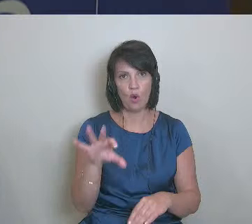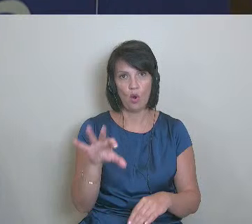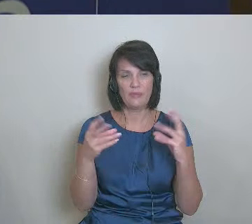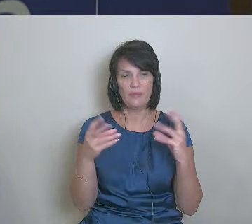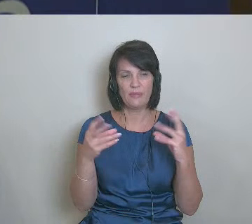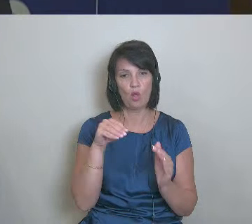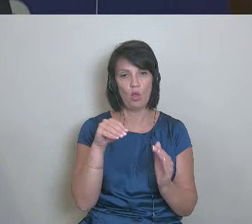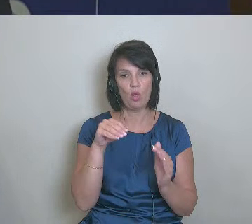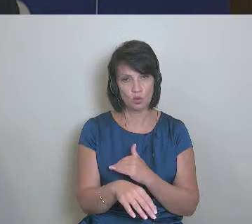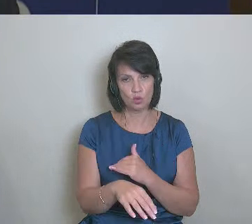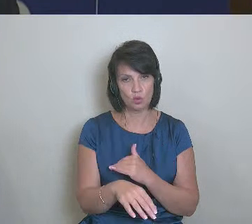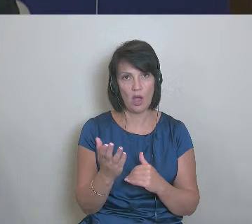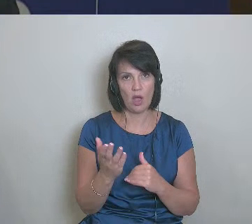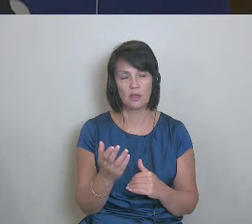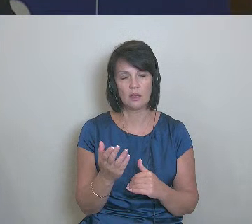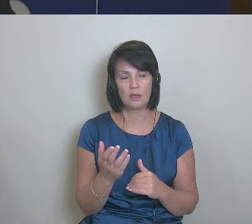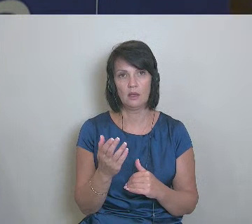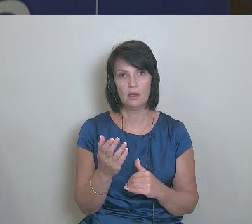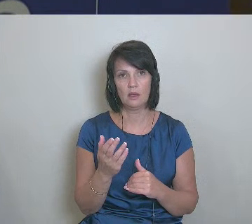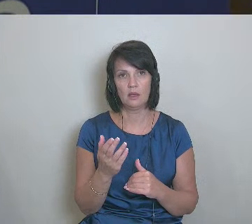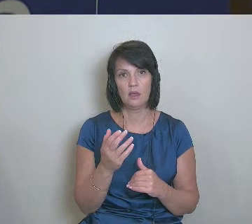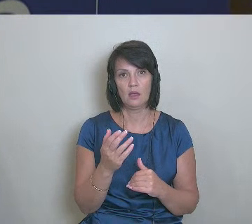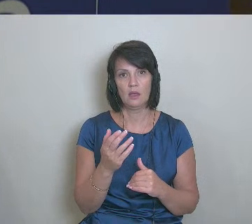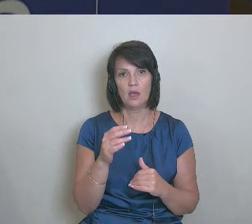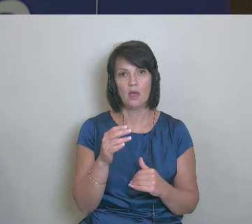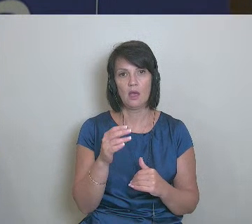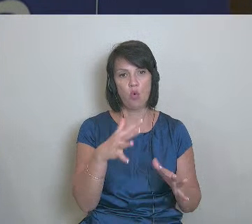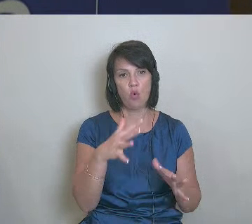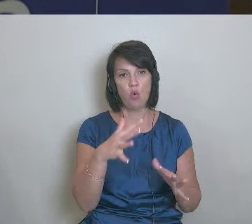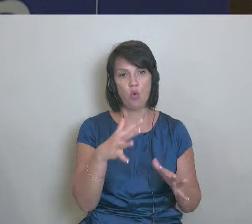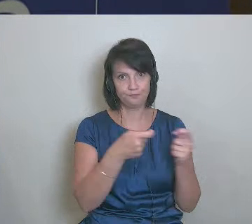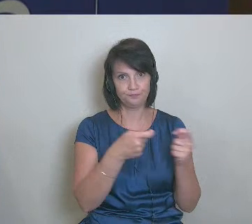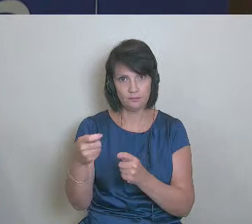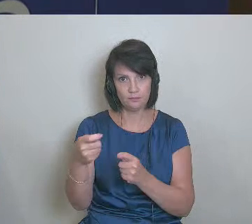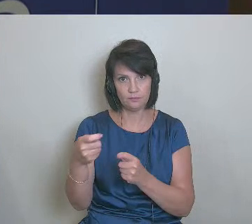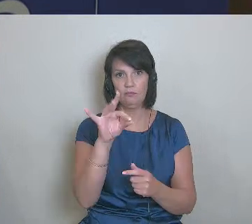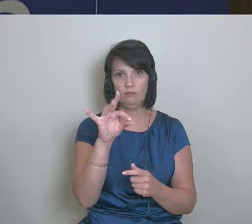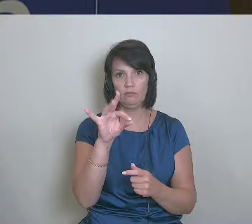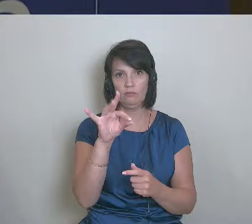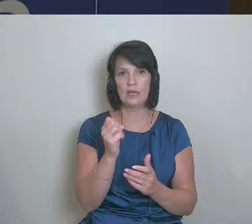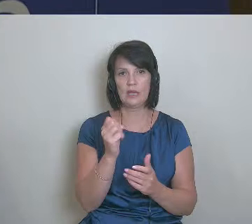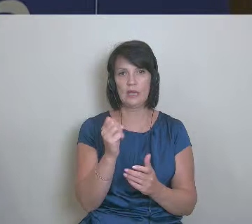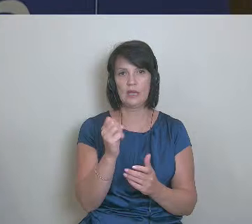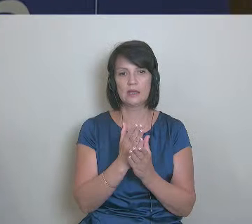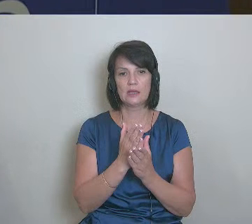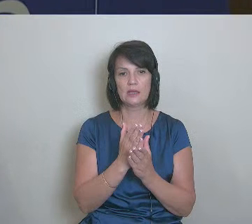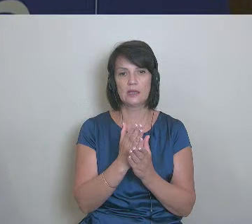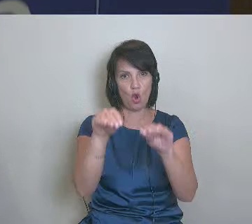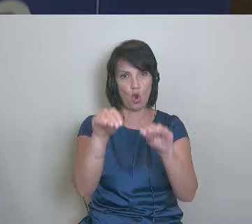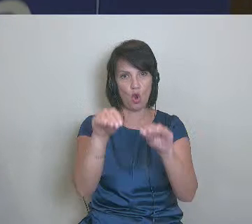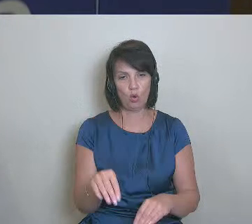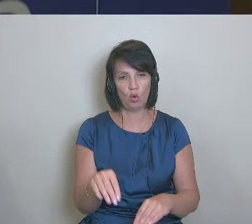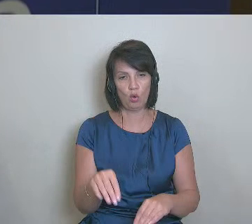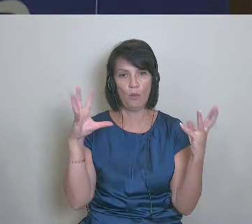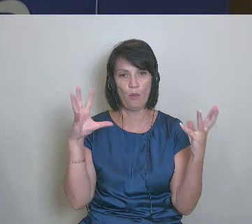already голосування. drawn the protocols on the results of the Надійшли, elections відтранспортували до and них, вона transported складає those documents. They протокол draw про the підсумки protocol голосування on по the кожному results of